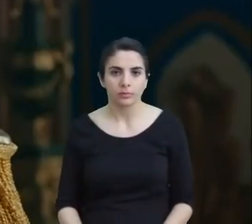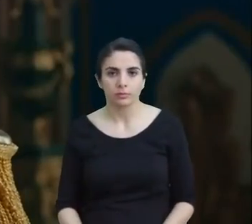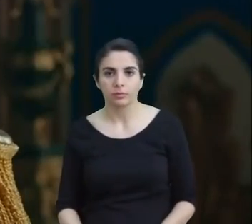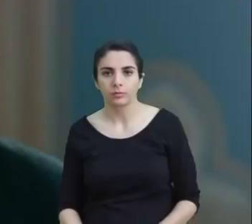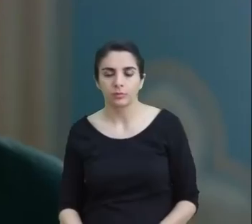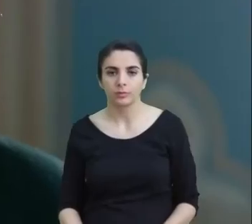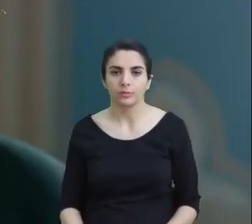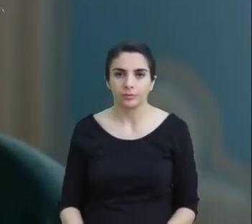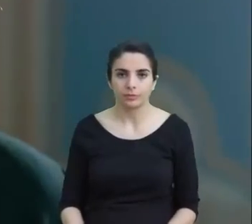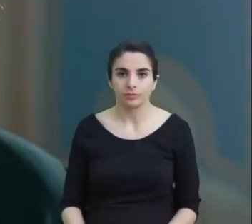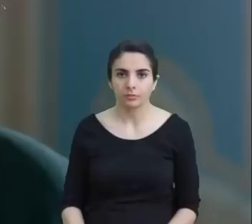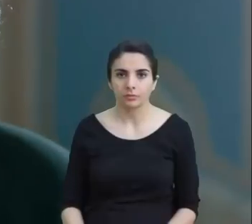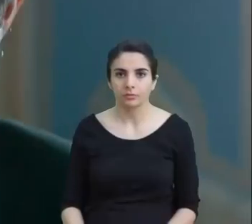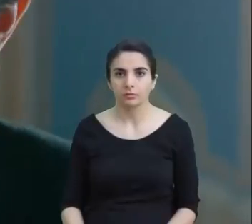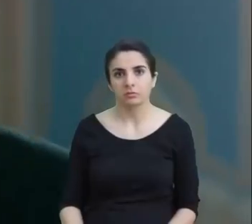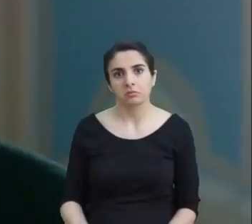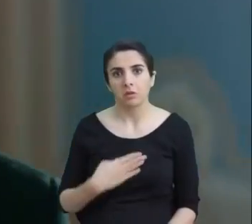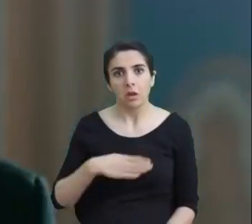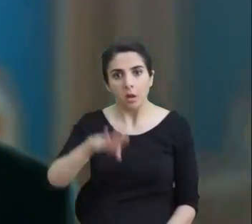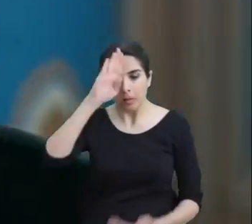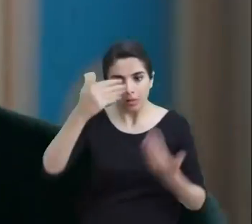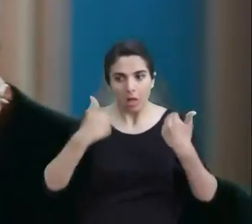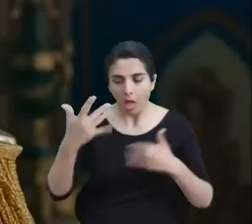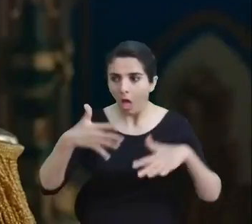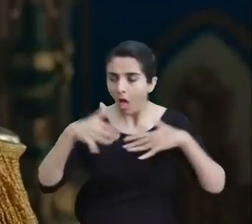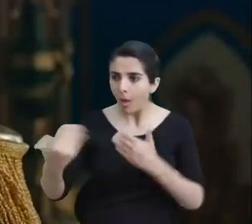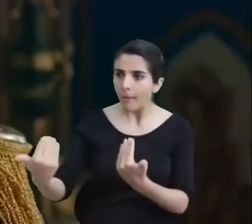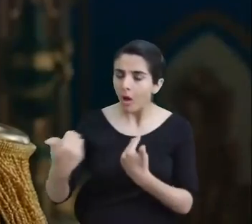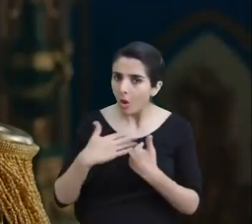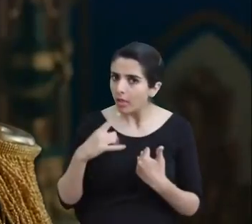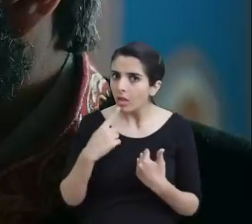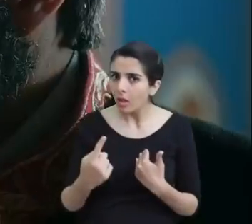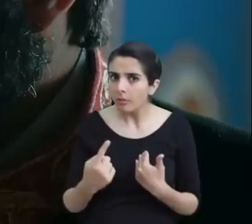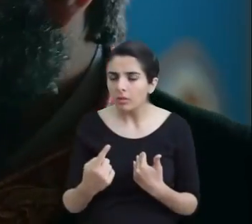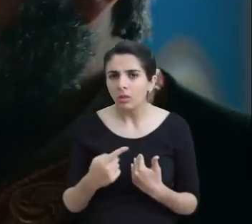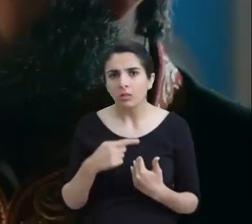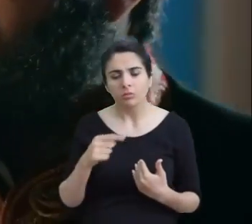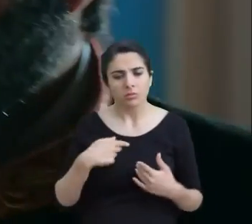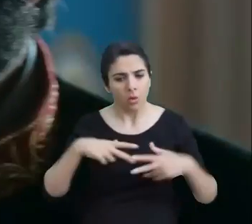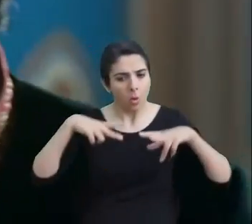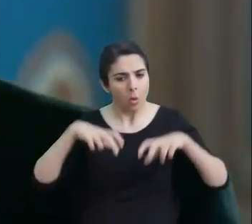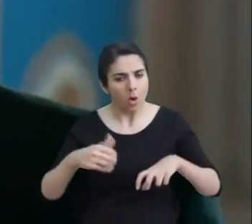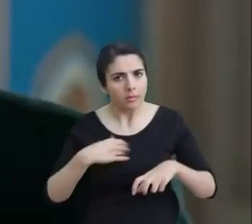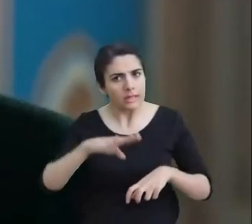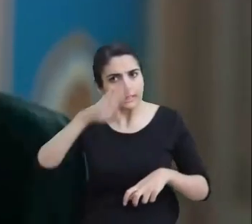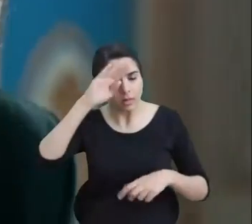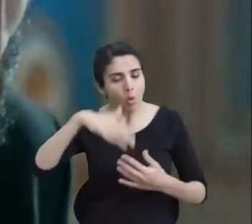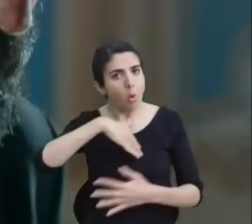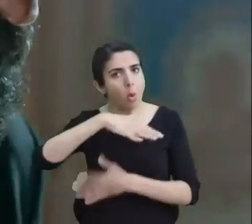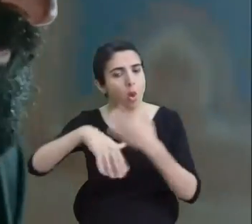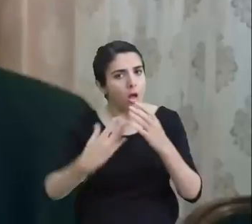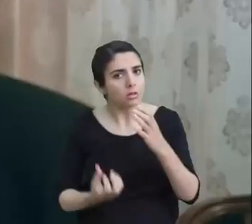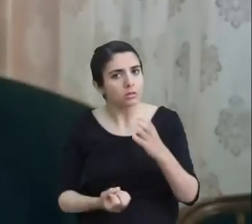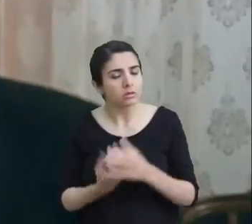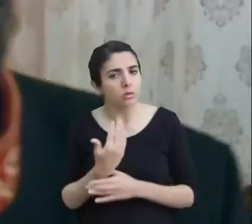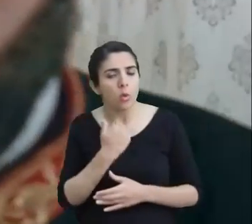Sadrazam baş eğmekle yetindi. Ne demek padişaha isyan? Bunlar payitahtımızda, İstanbul'da vuku